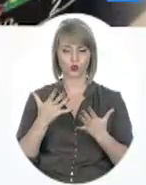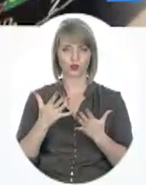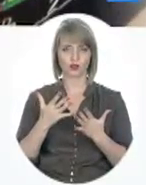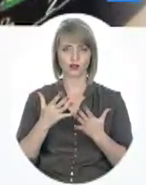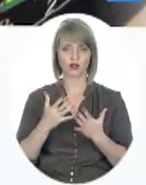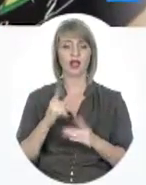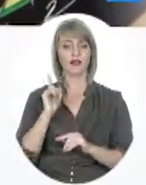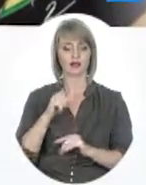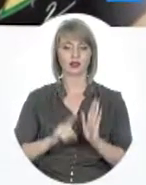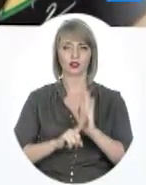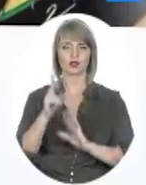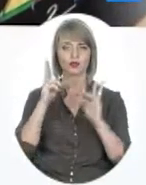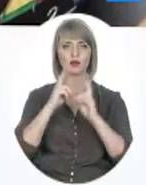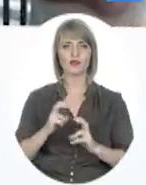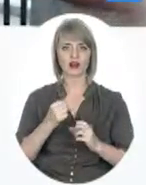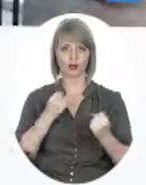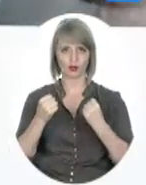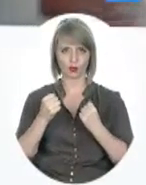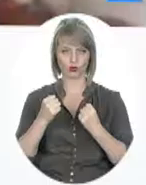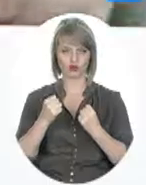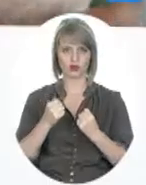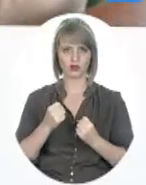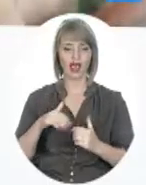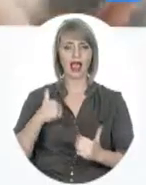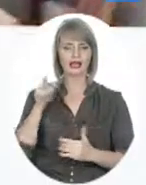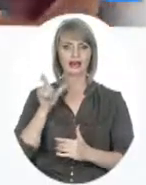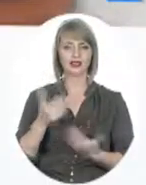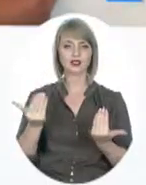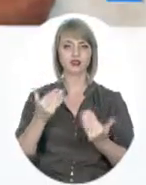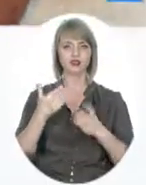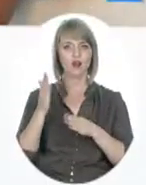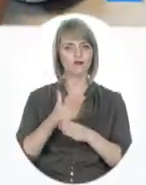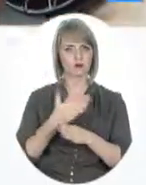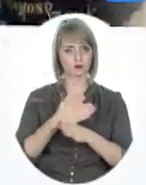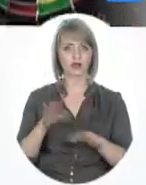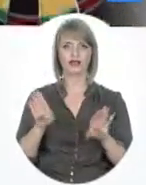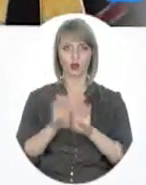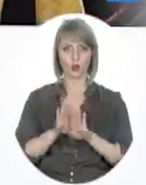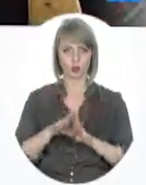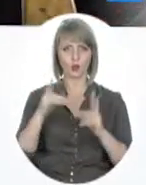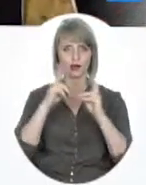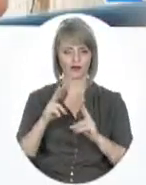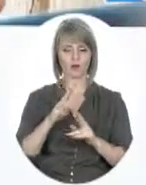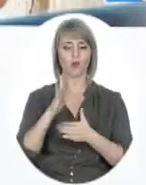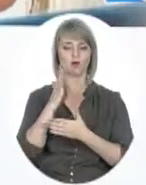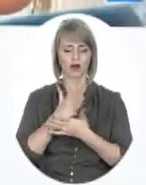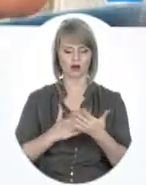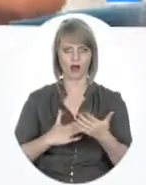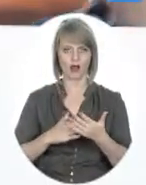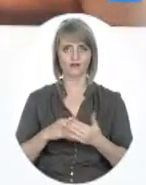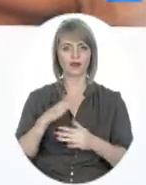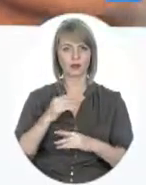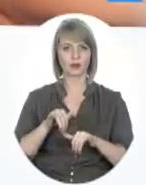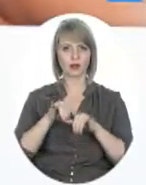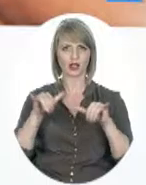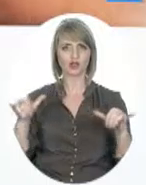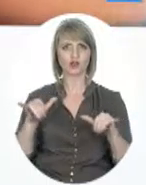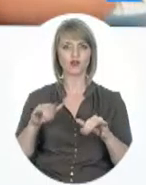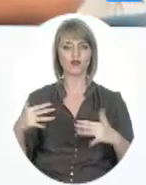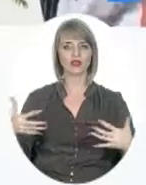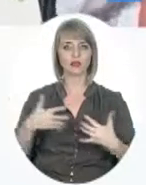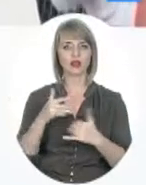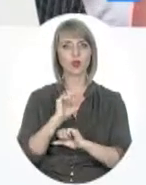И тогда начинается проверка на прочность. Героиня сегодняшнего выпуска такую проверку прошла. При прогрессирующем воспалении костной ткани